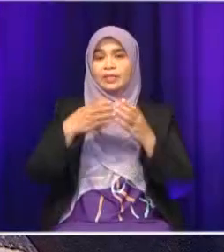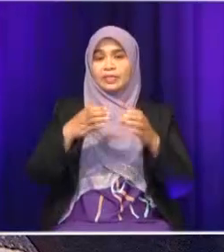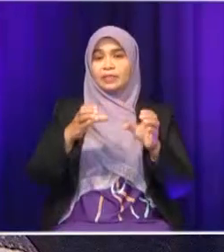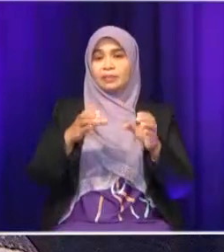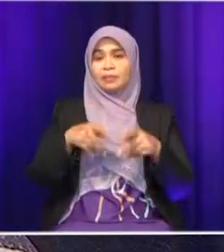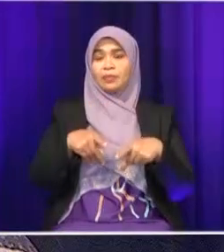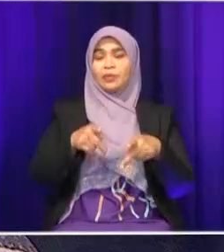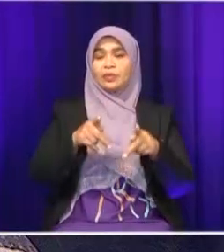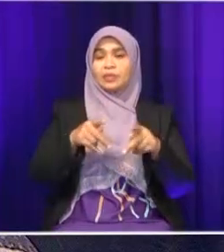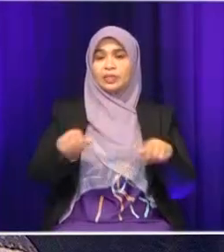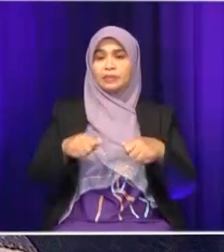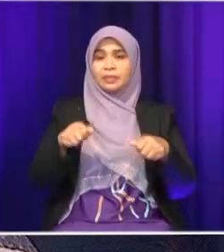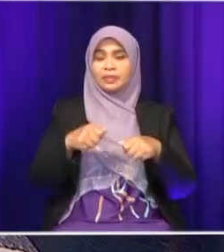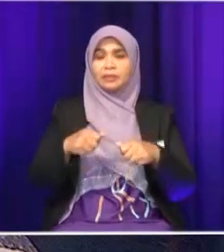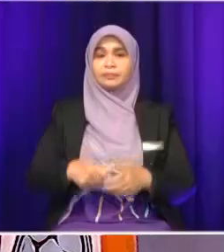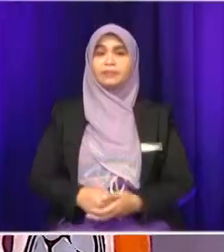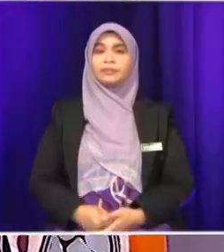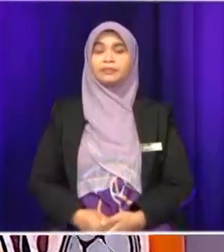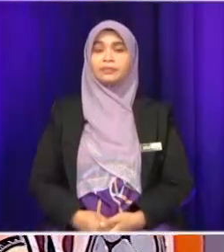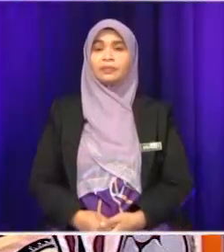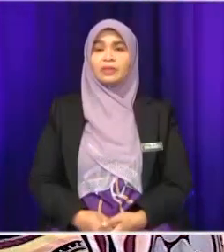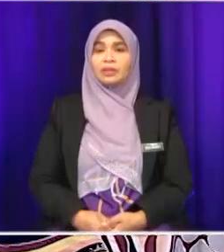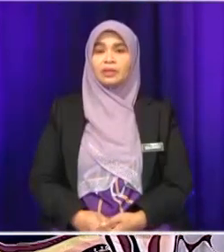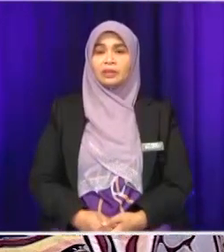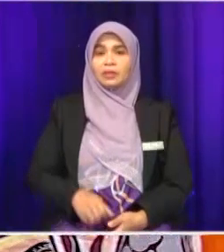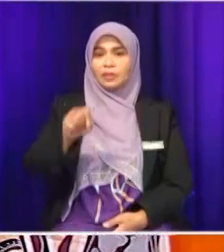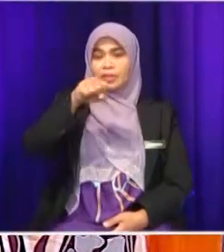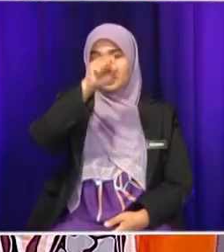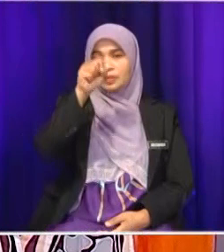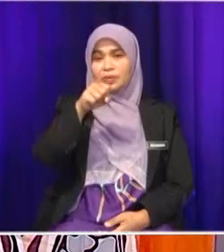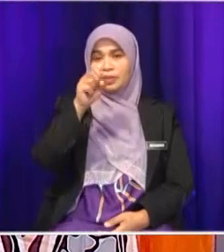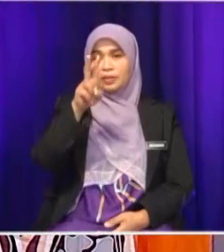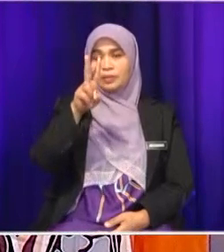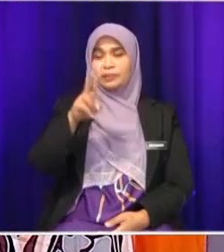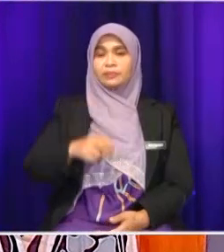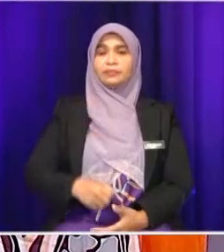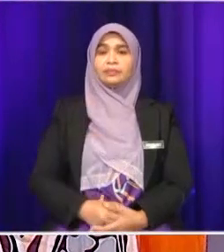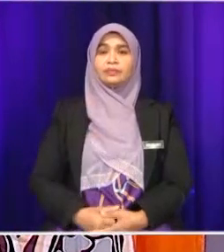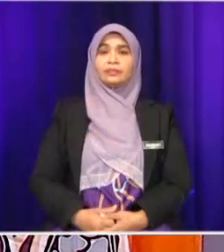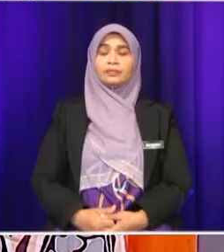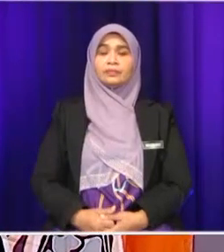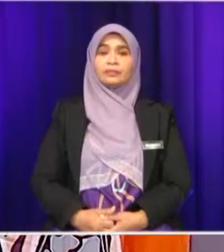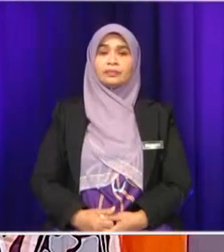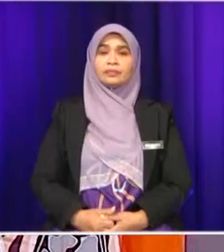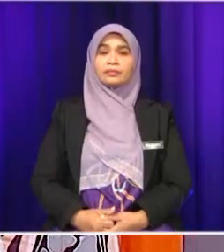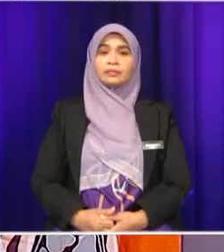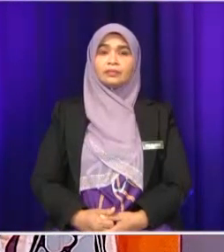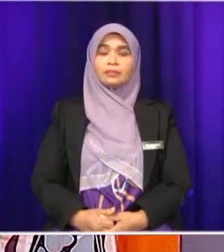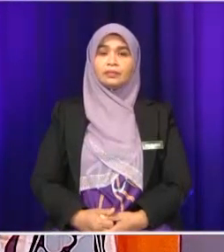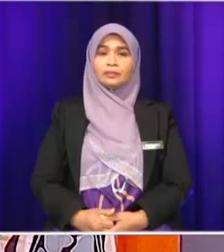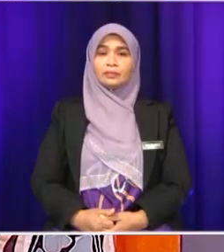oke kita lihat soalnya yang kedua soalnya yang kedua kita Oke inilah sejenis bijin